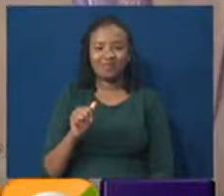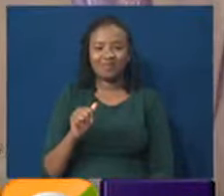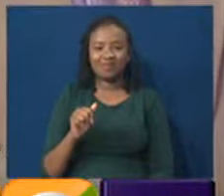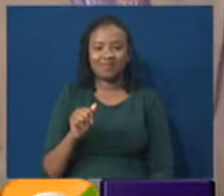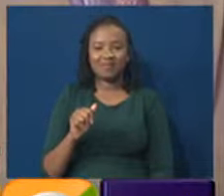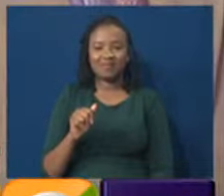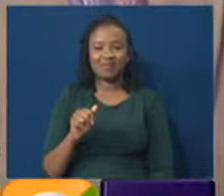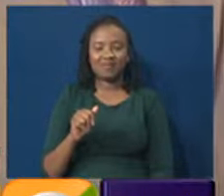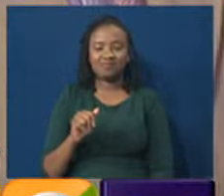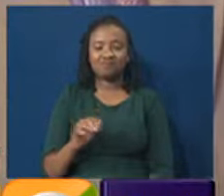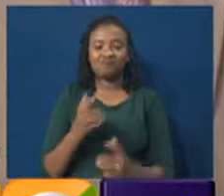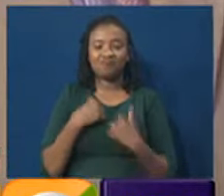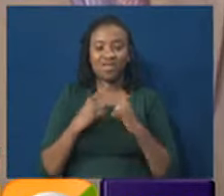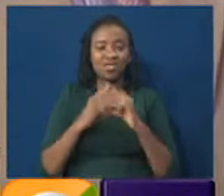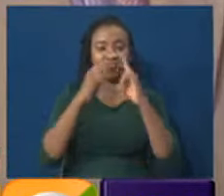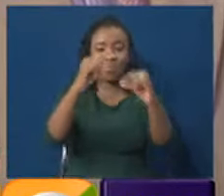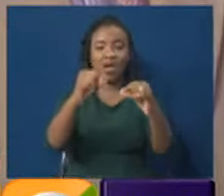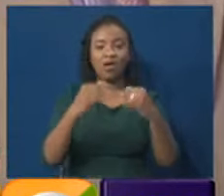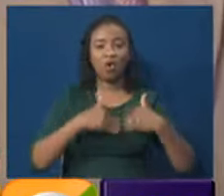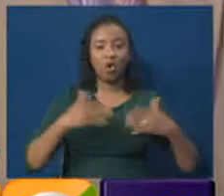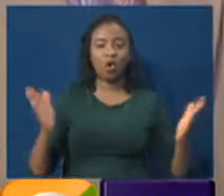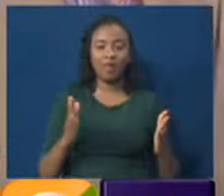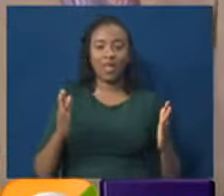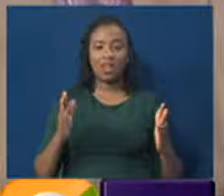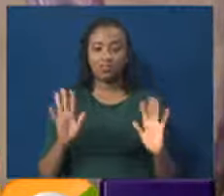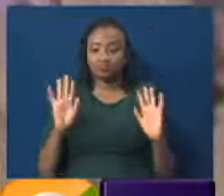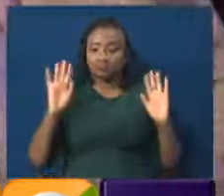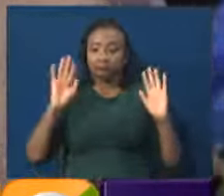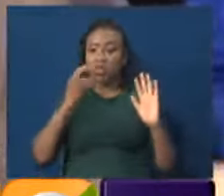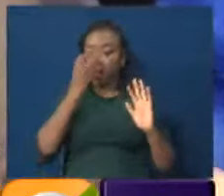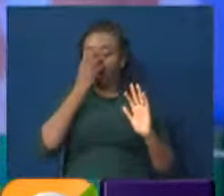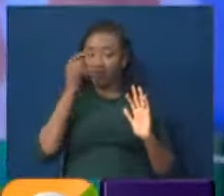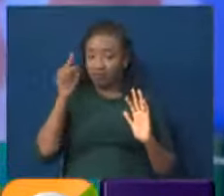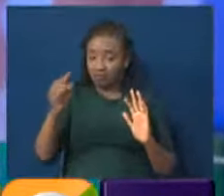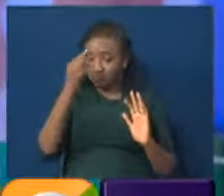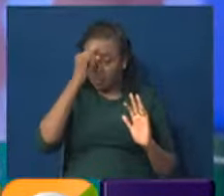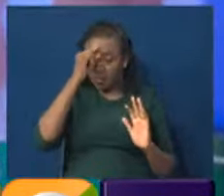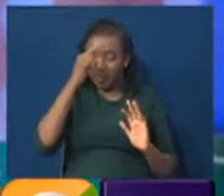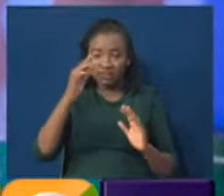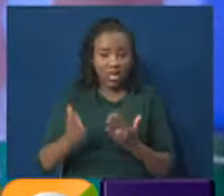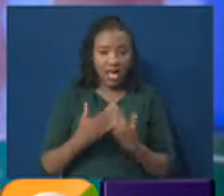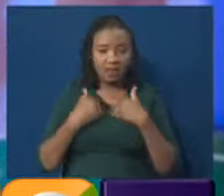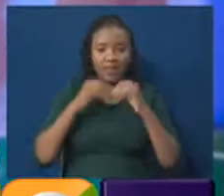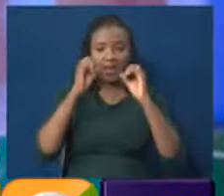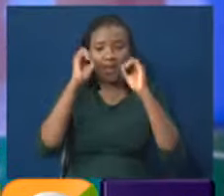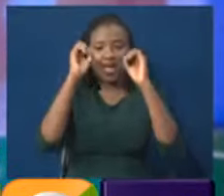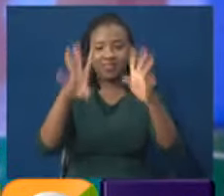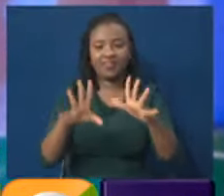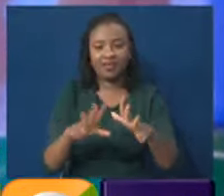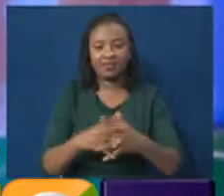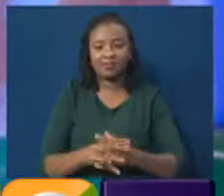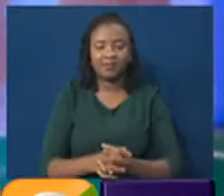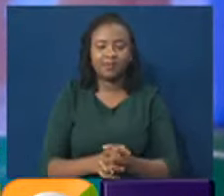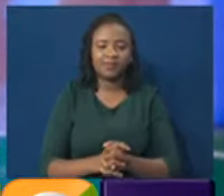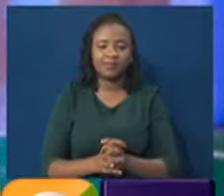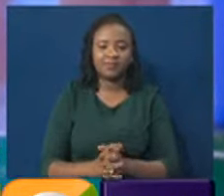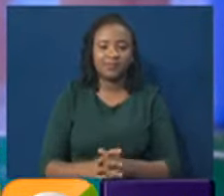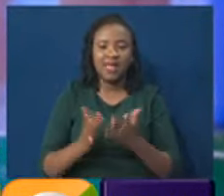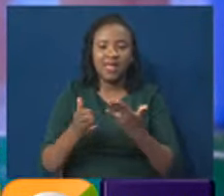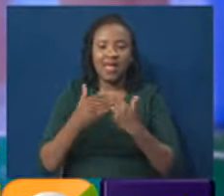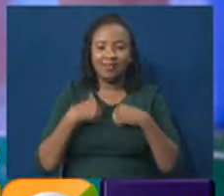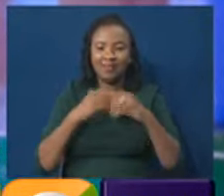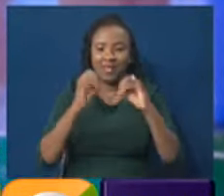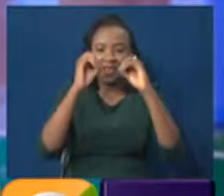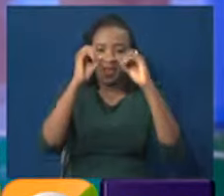Kwa kusema ukweli hakuna kitu mimi nimeona serikali imefanya, kwa sababu wakati